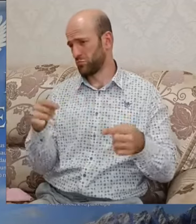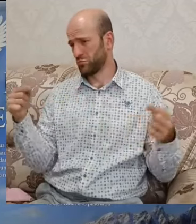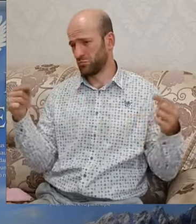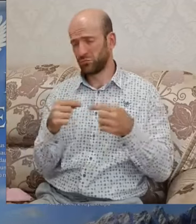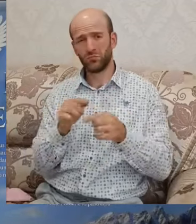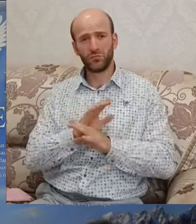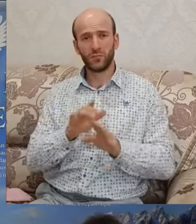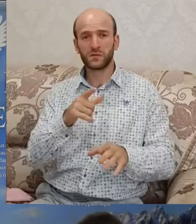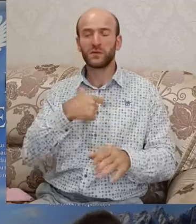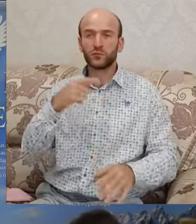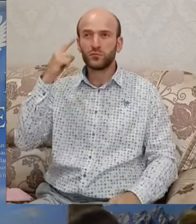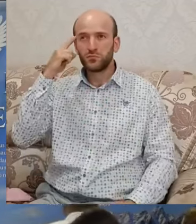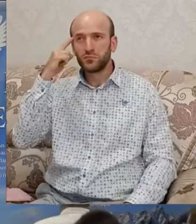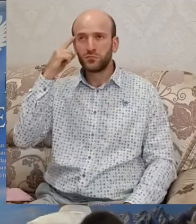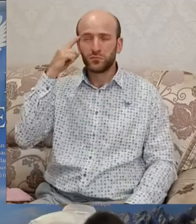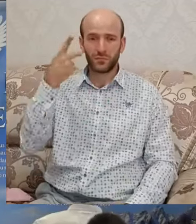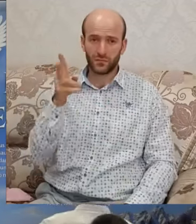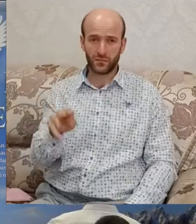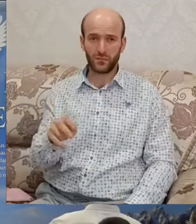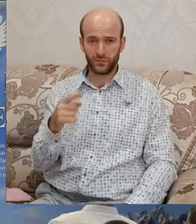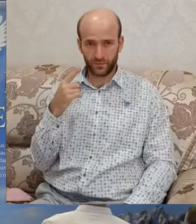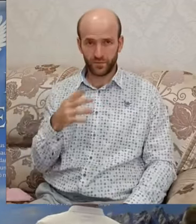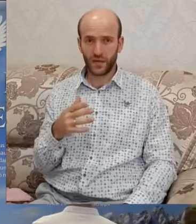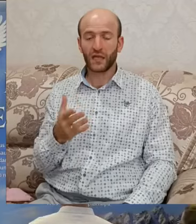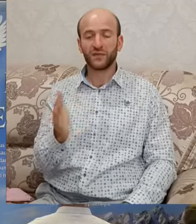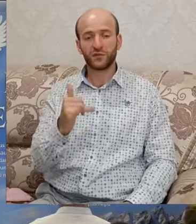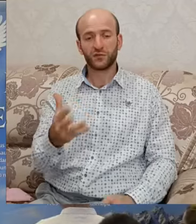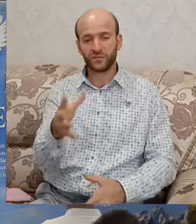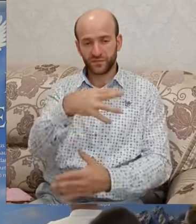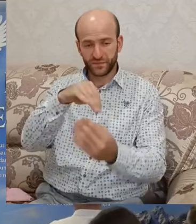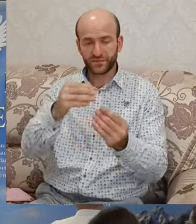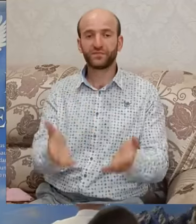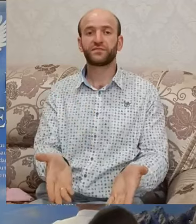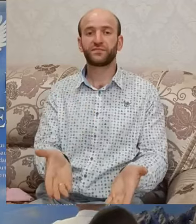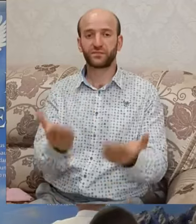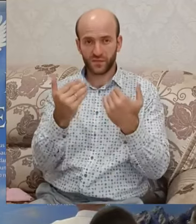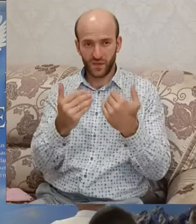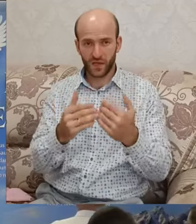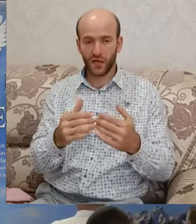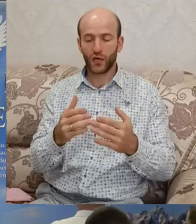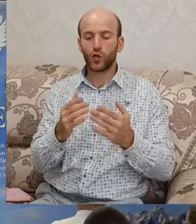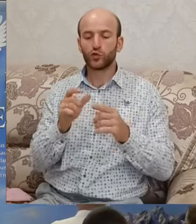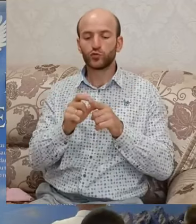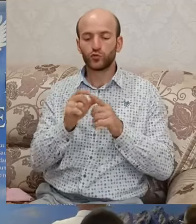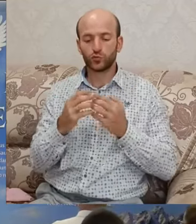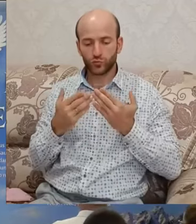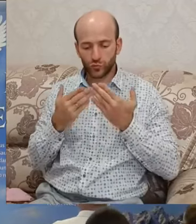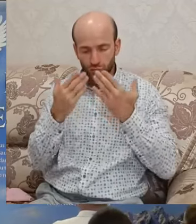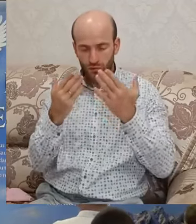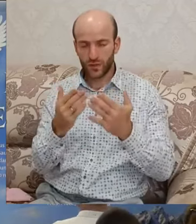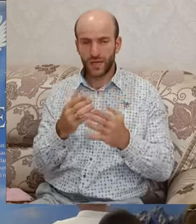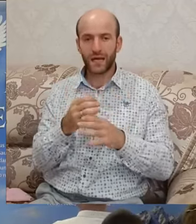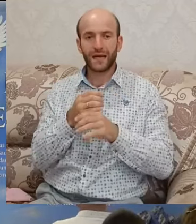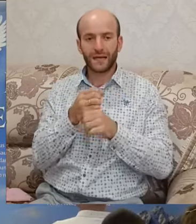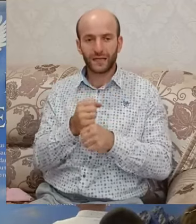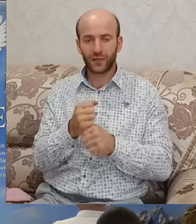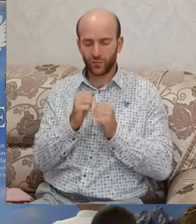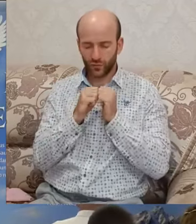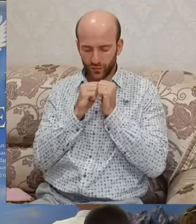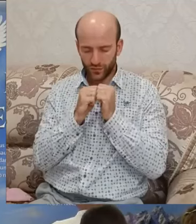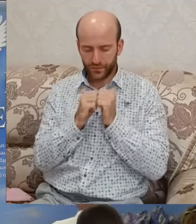трумпой посимелсимся и... Давайте встанем, мы прочитаем слово, коротко помолимся. Viešpats duos žodžio tarnavimą. И Бог даст служение в